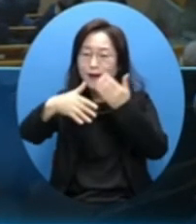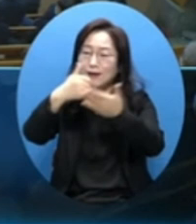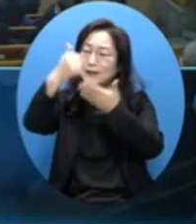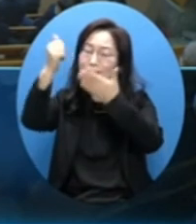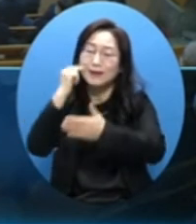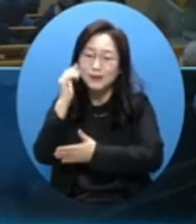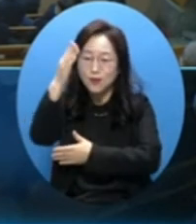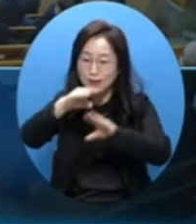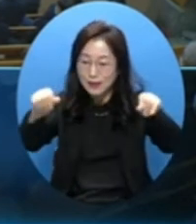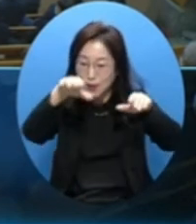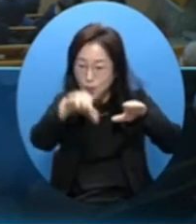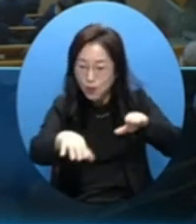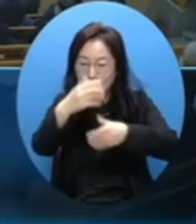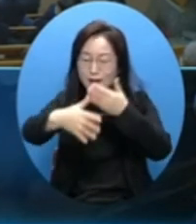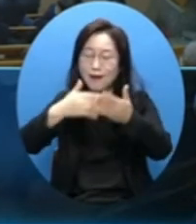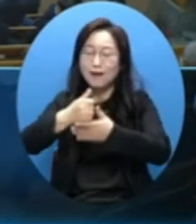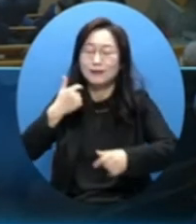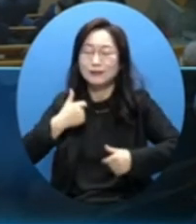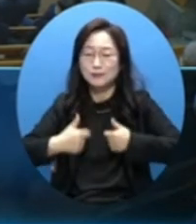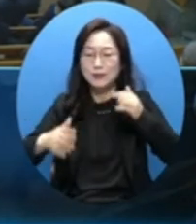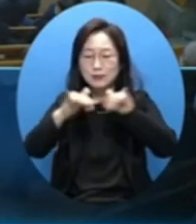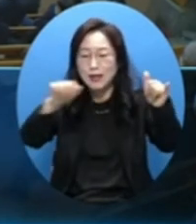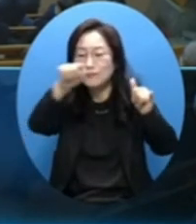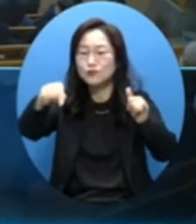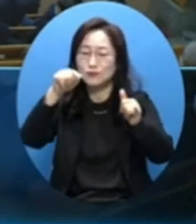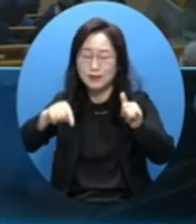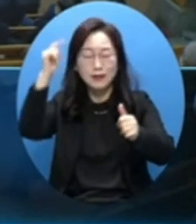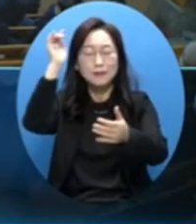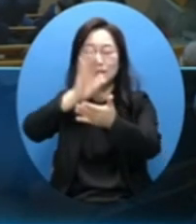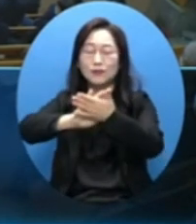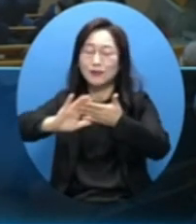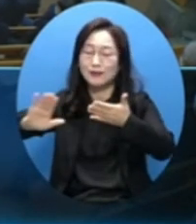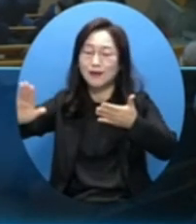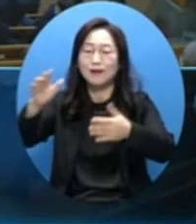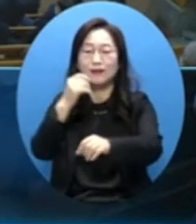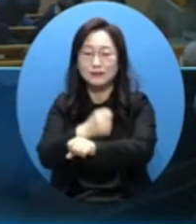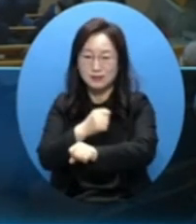영광이요 땅에서는 하나님이 기뻐하신 사람들 중에 평화로다 하니라.